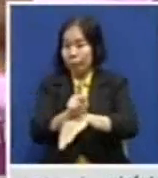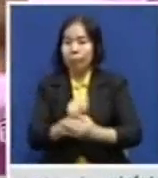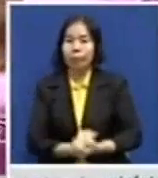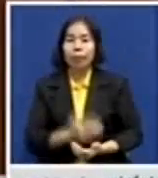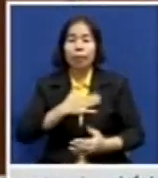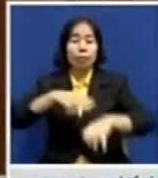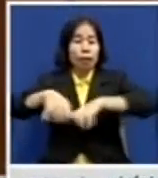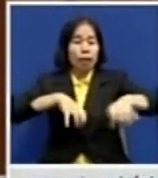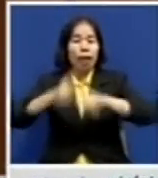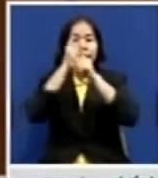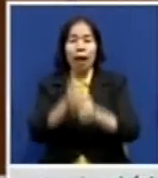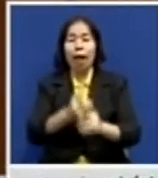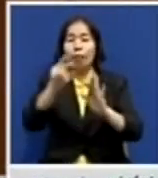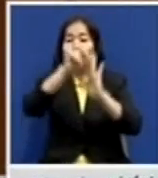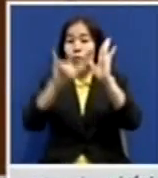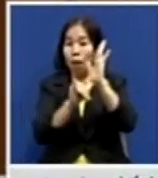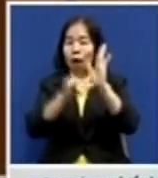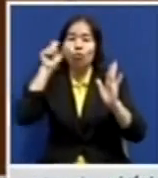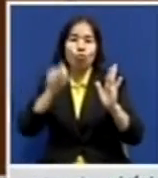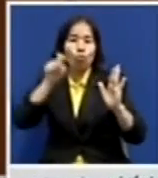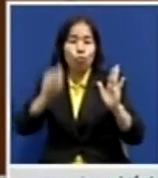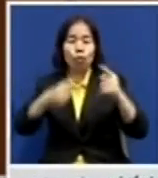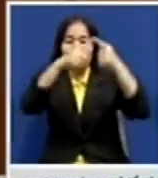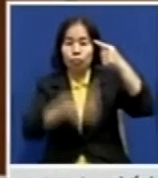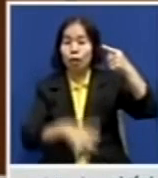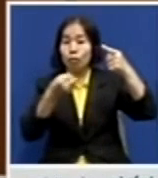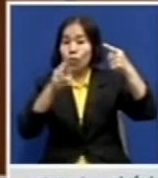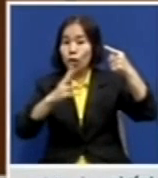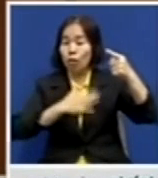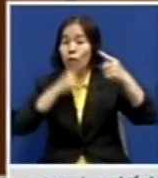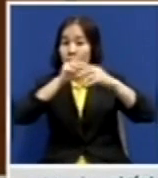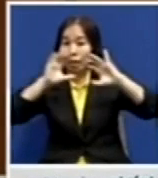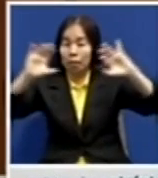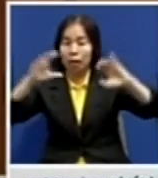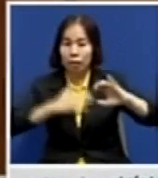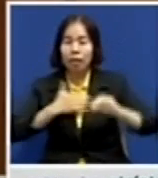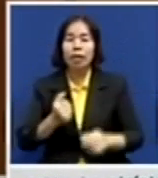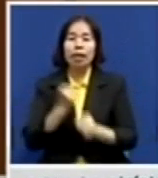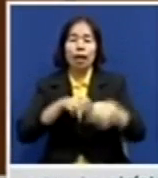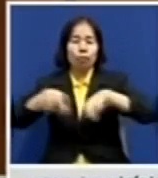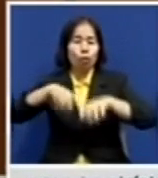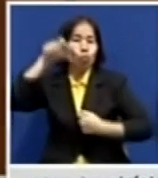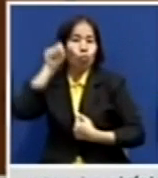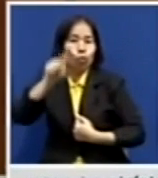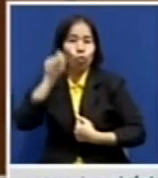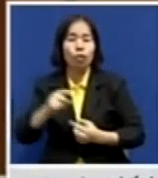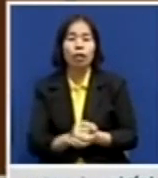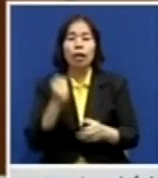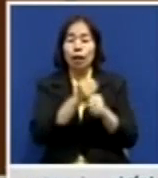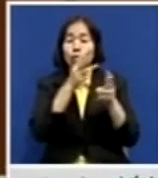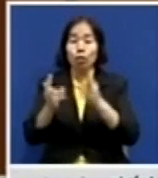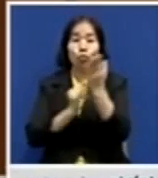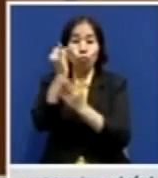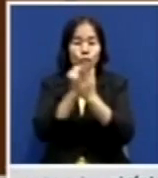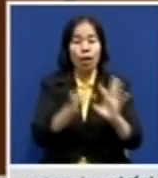ริการตามนโยบายเร่งด่วนดังกล่าวข้างต้นนั้นรัฐบาลก็มุ่งหวังให้ดำเนินการให้เกิดผลโดยเร็วมีความถูกต้องสอดคล้องกับก